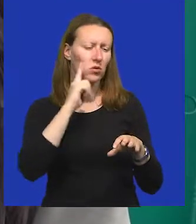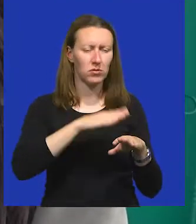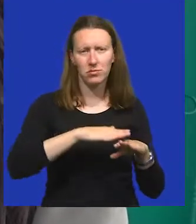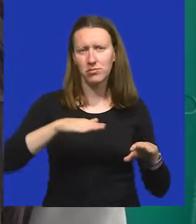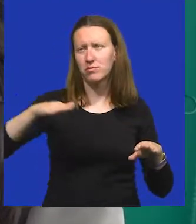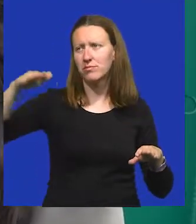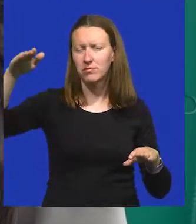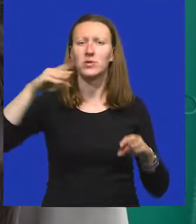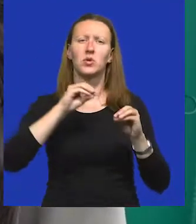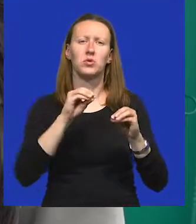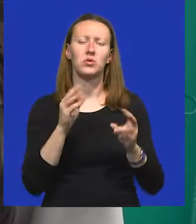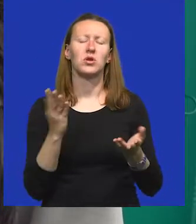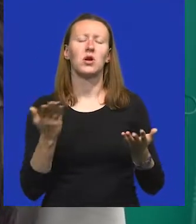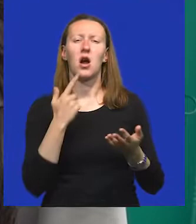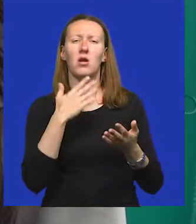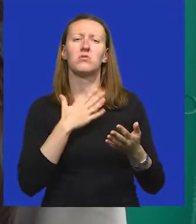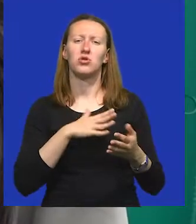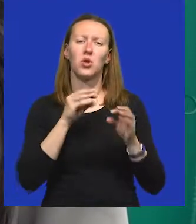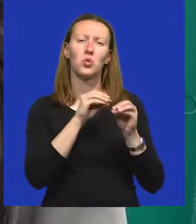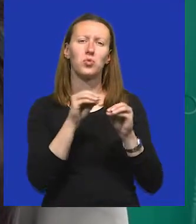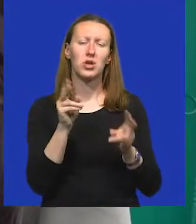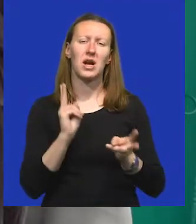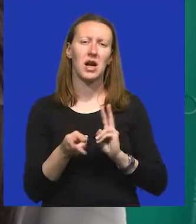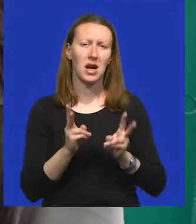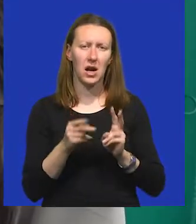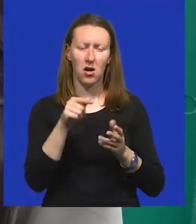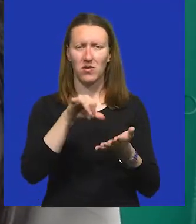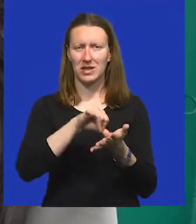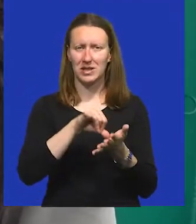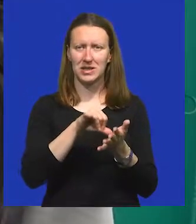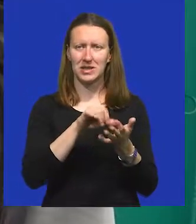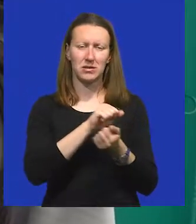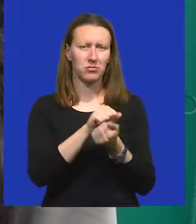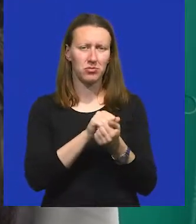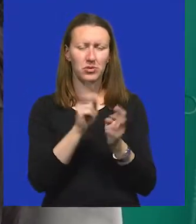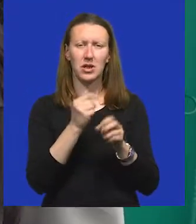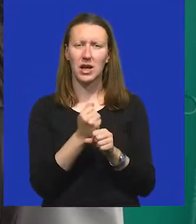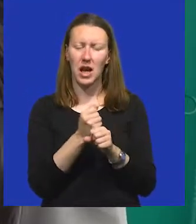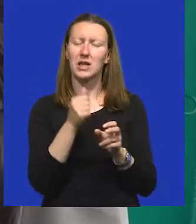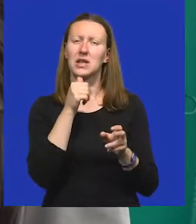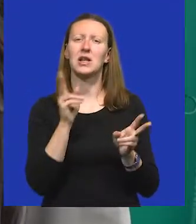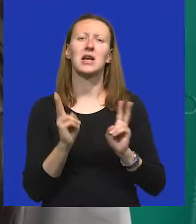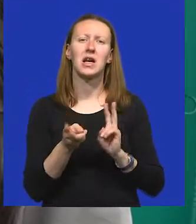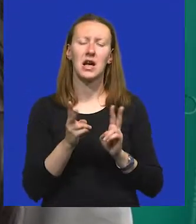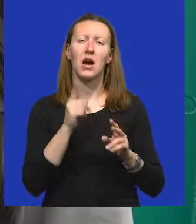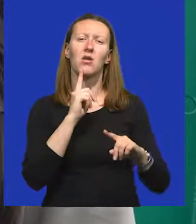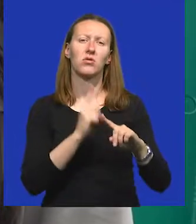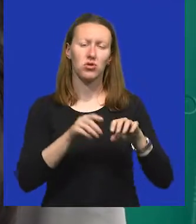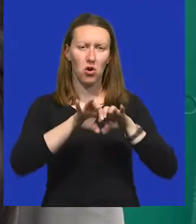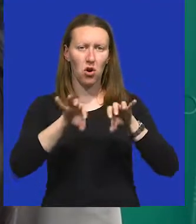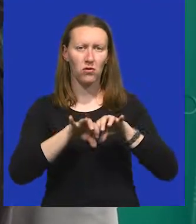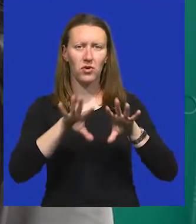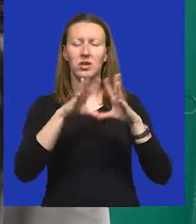d'età, tramite i quali abbiamo voluto insegnare come si userà questo centro di riciclaggio, ma anche come è